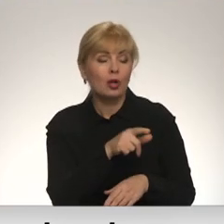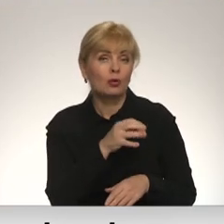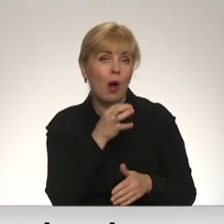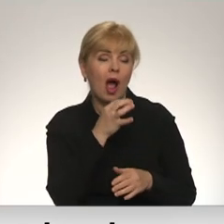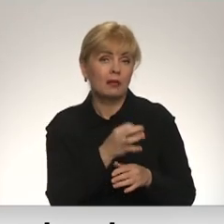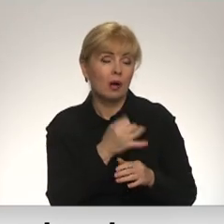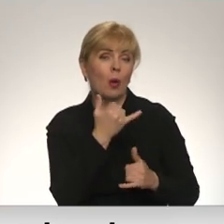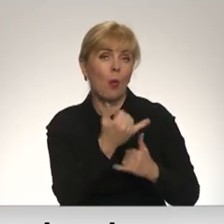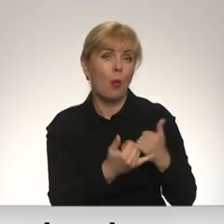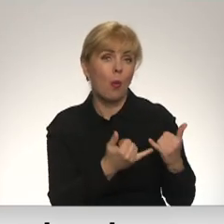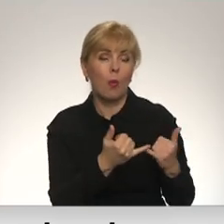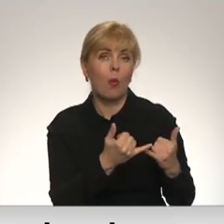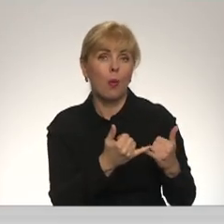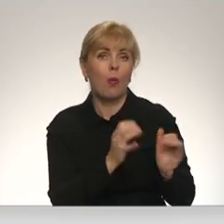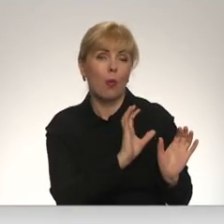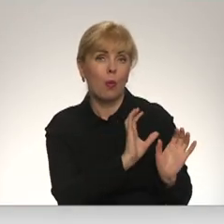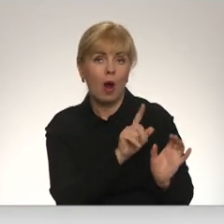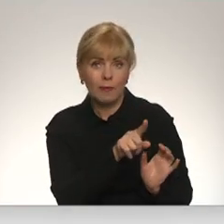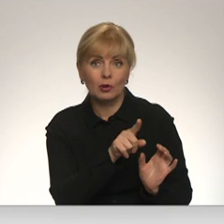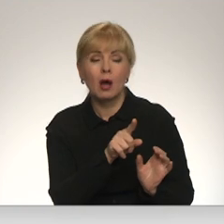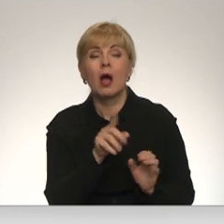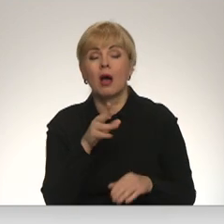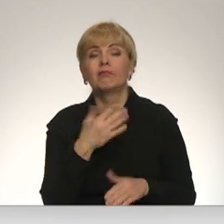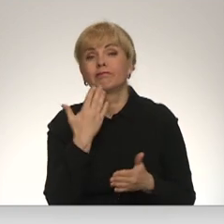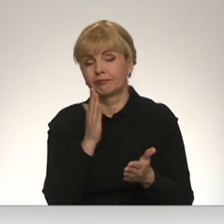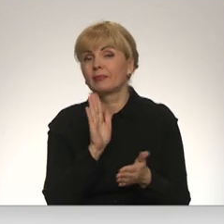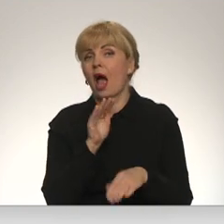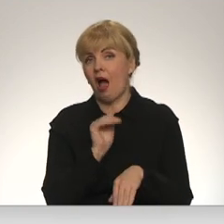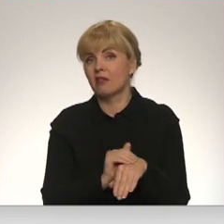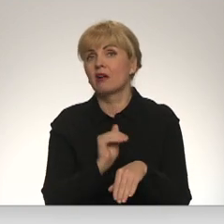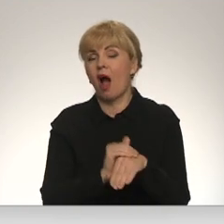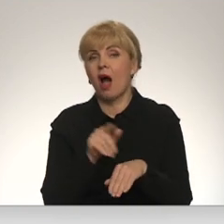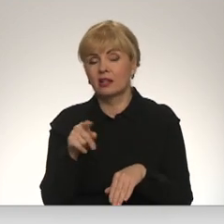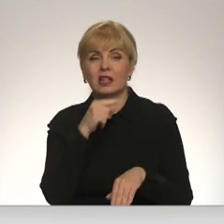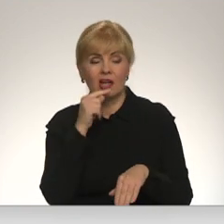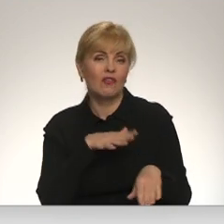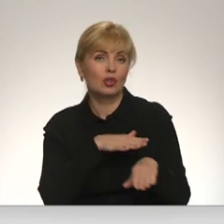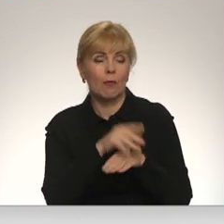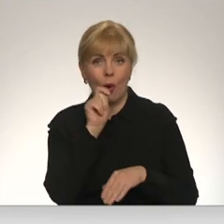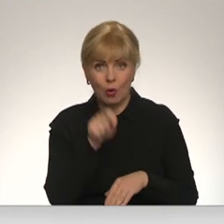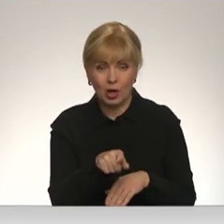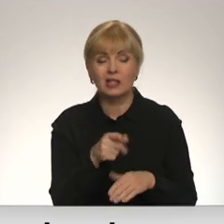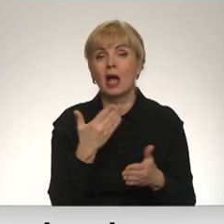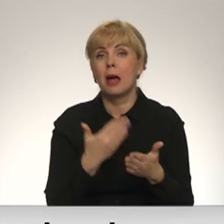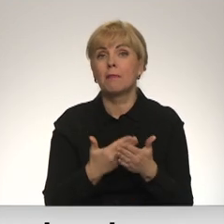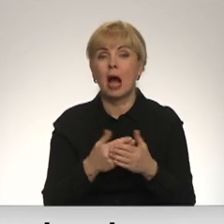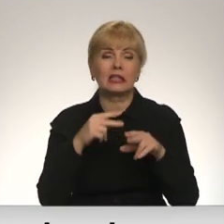no šis gadījums, kad Krievijas iebrukums Ukrainā, šis uzstātājs taču parāda, ka šie